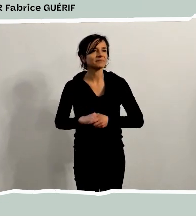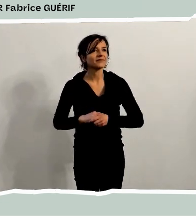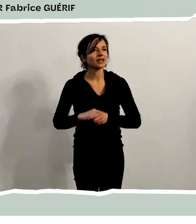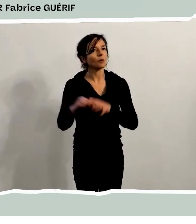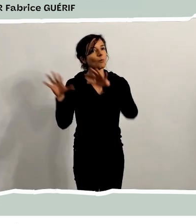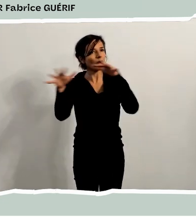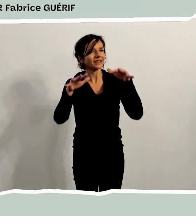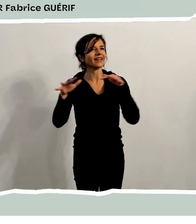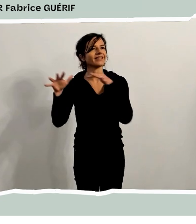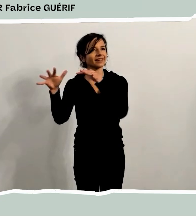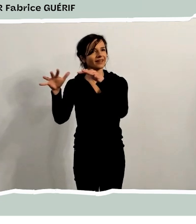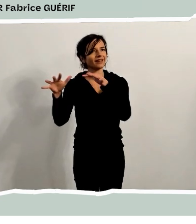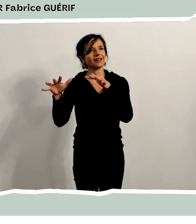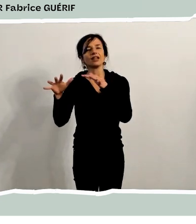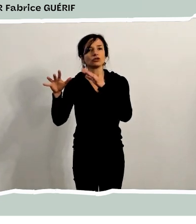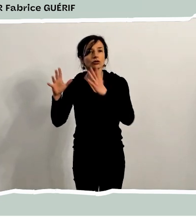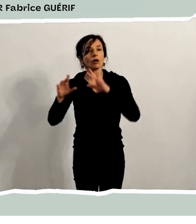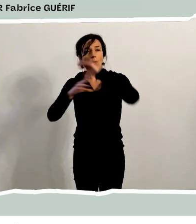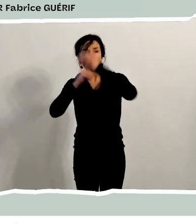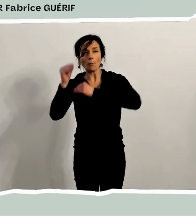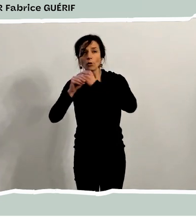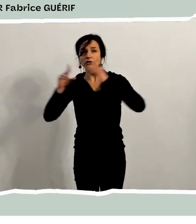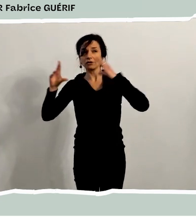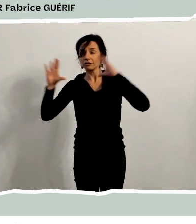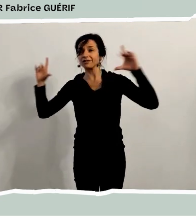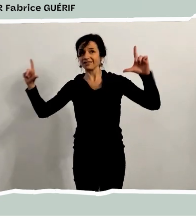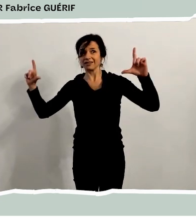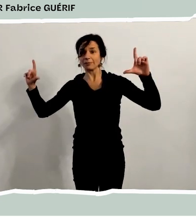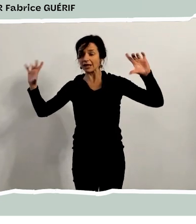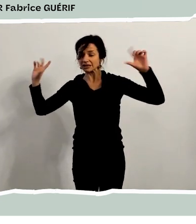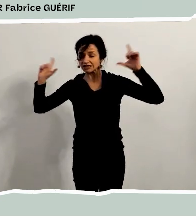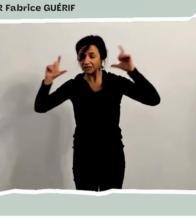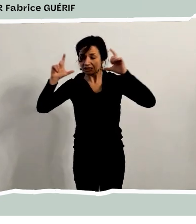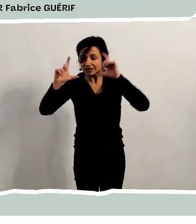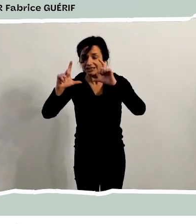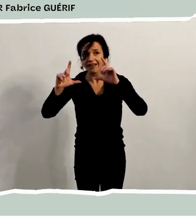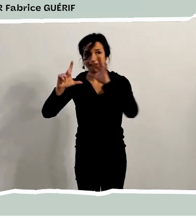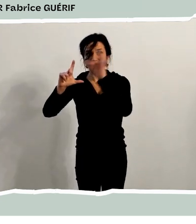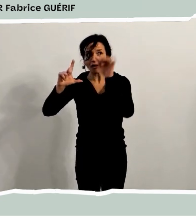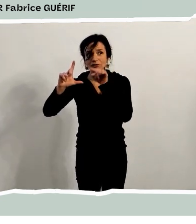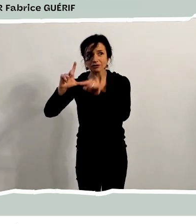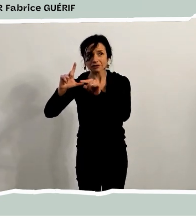notre pays, en France, les derniers chiffres, on est encore plus bas. On est à